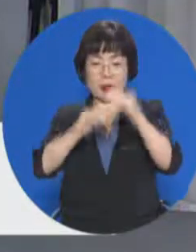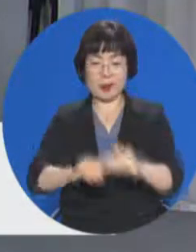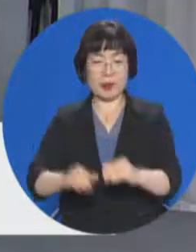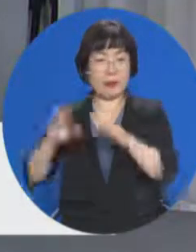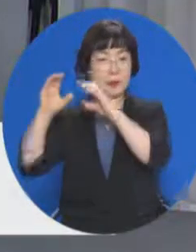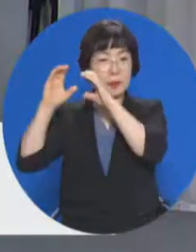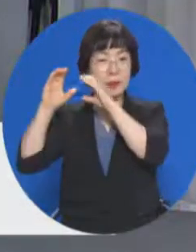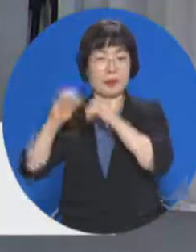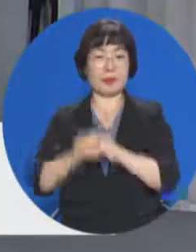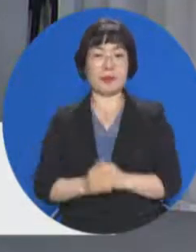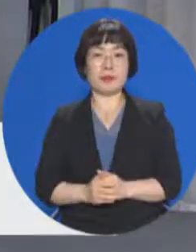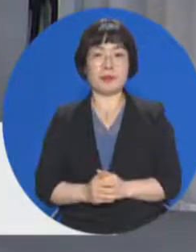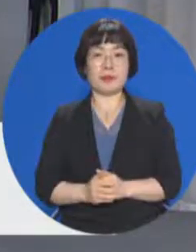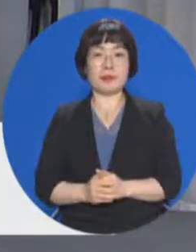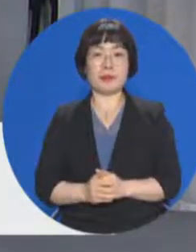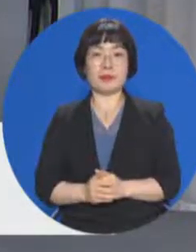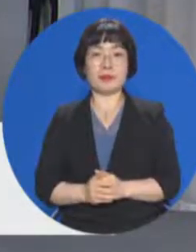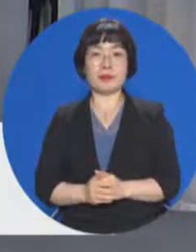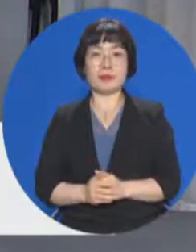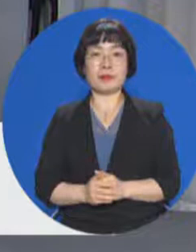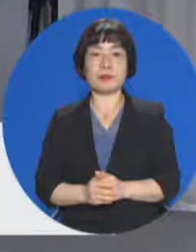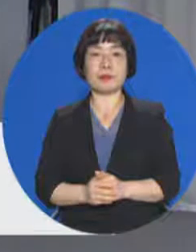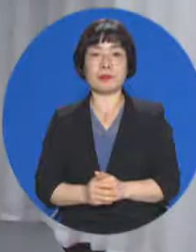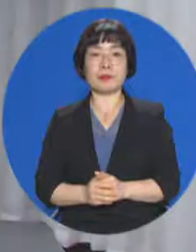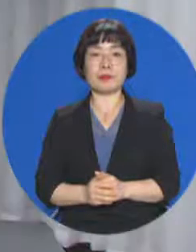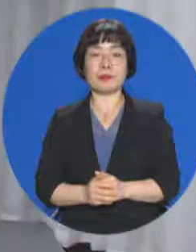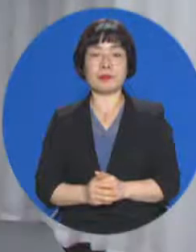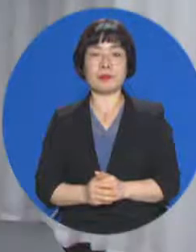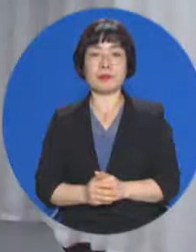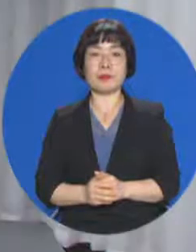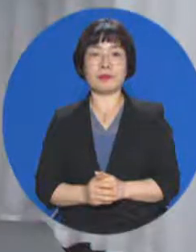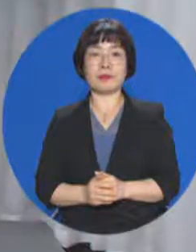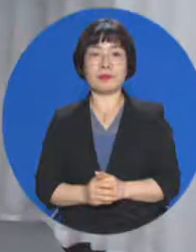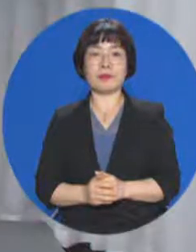직접 들어봤습니다. 조유원 기자입니다.